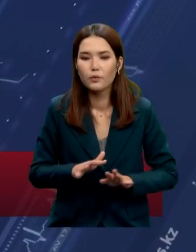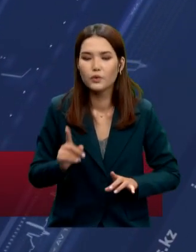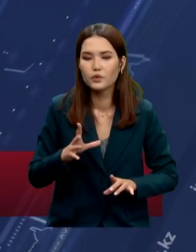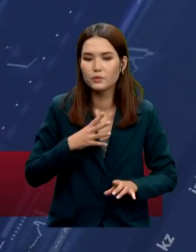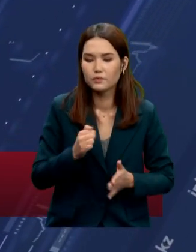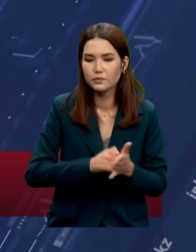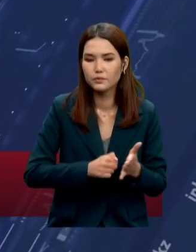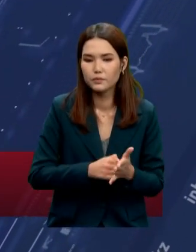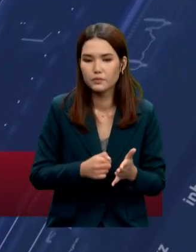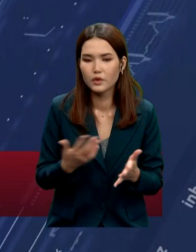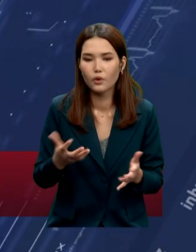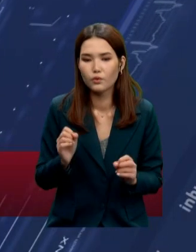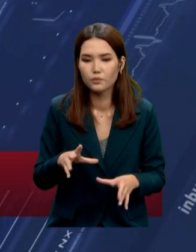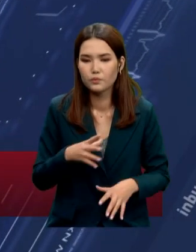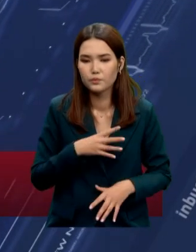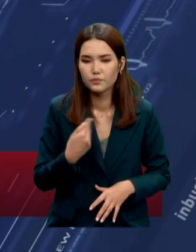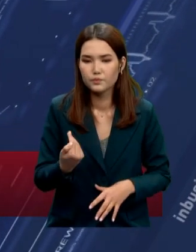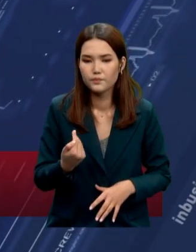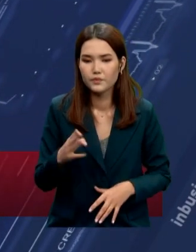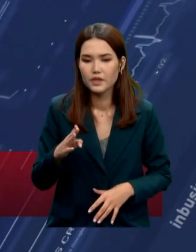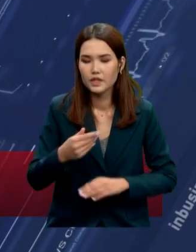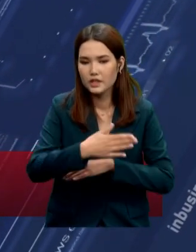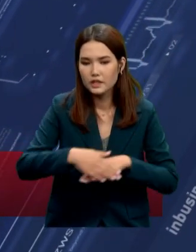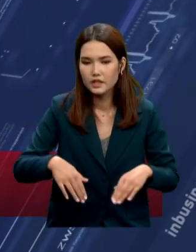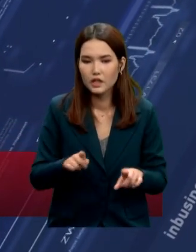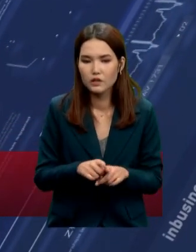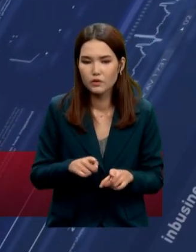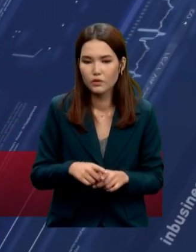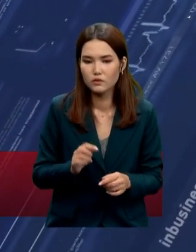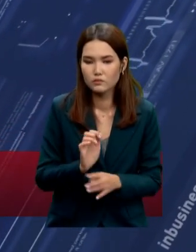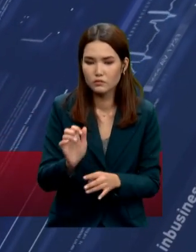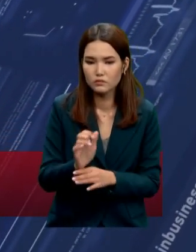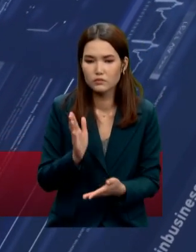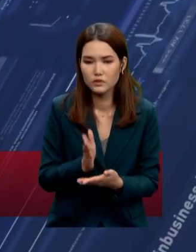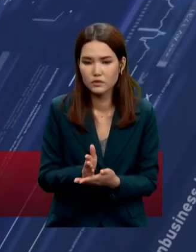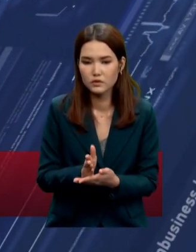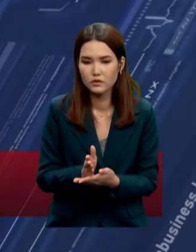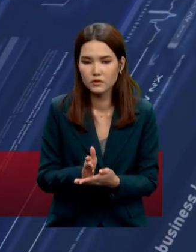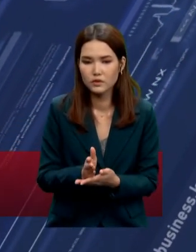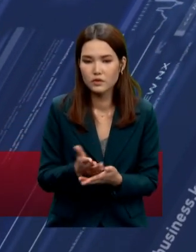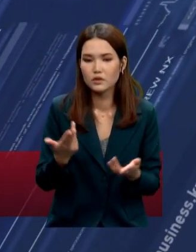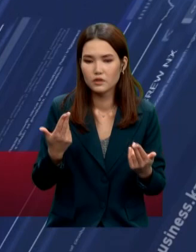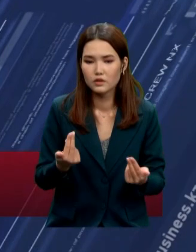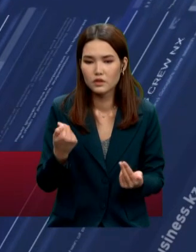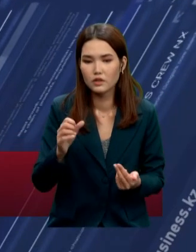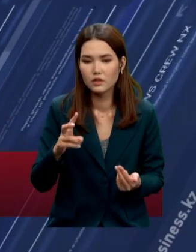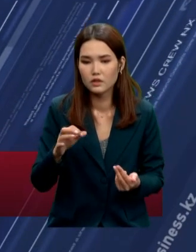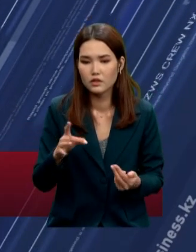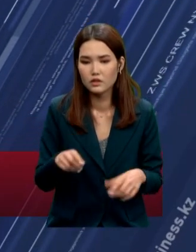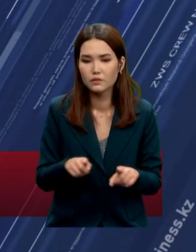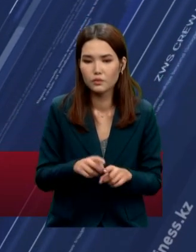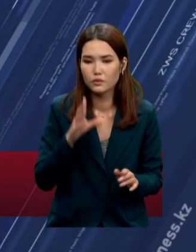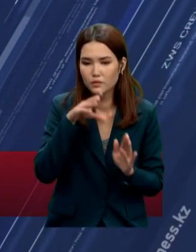года? С следующего года. То есть они транзитом смогут забирать в ту же Турцию, отвозить в Казахстан? Да. Они так и планируют. Они планируют с